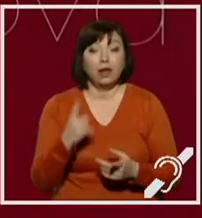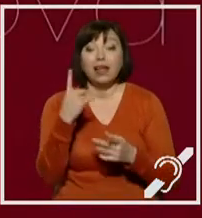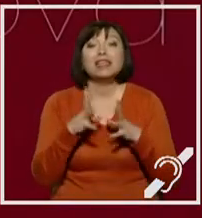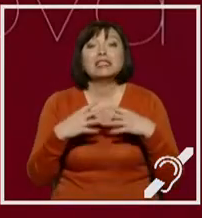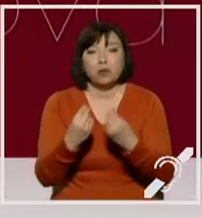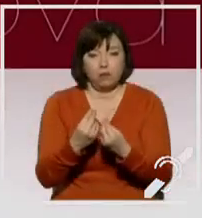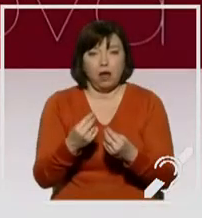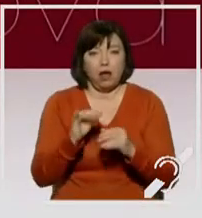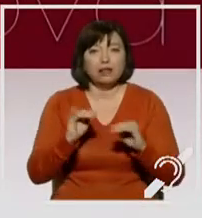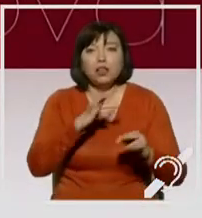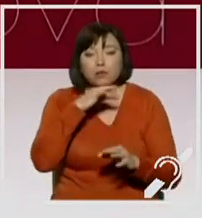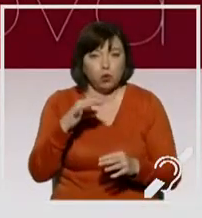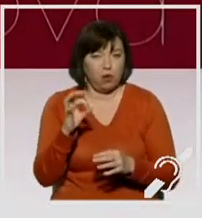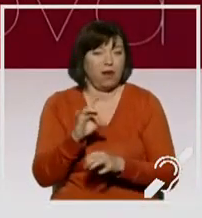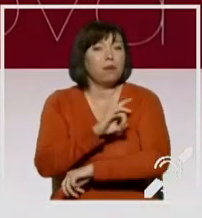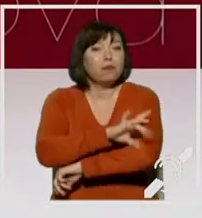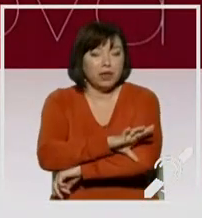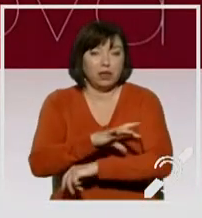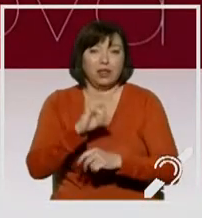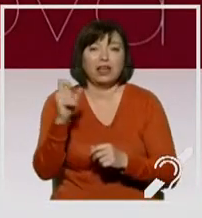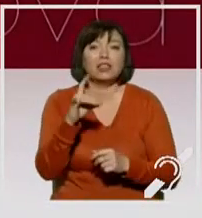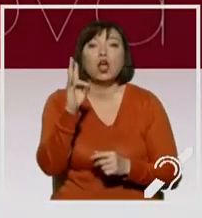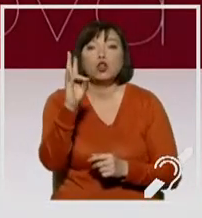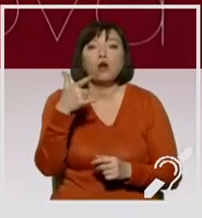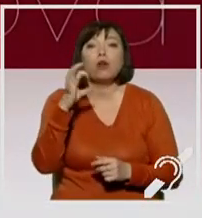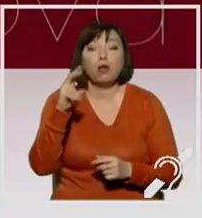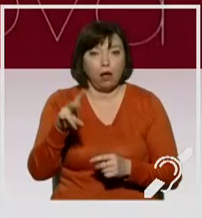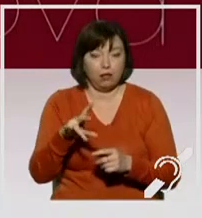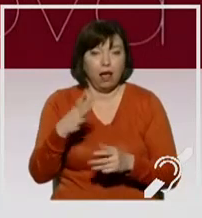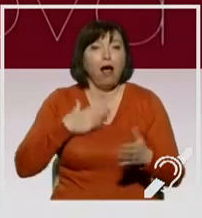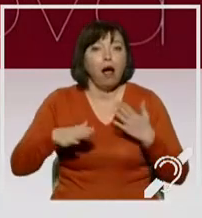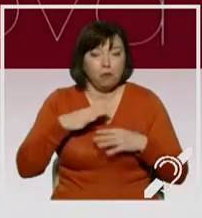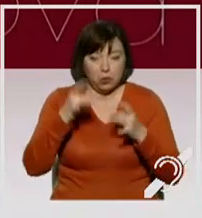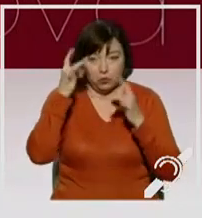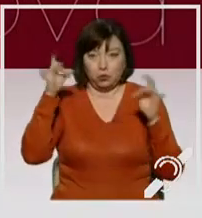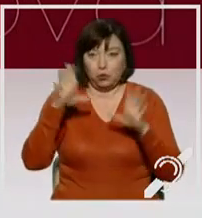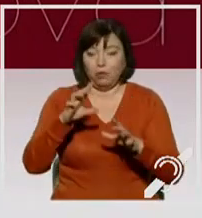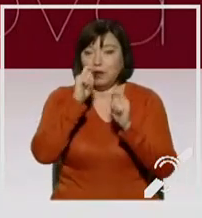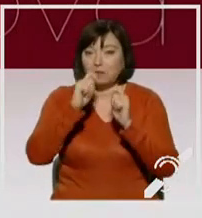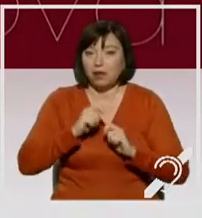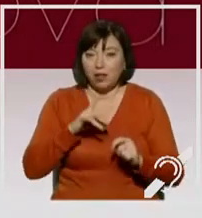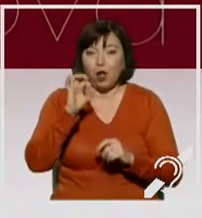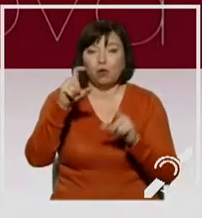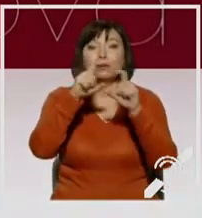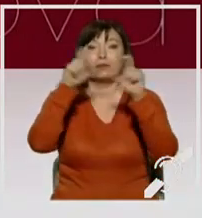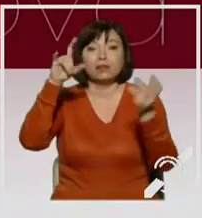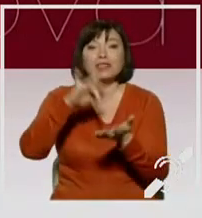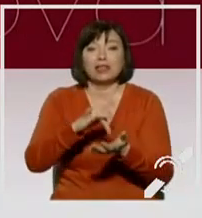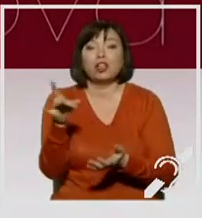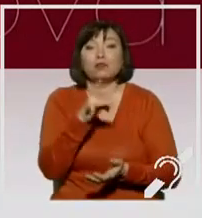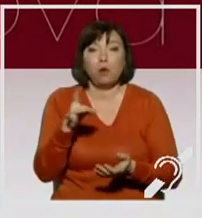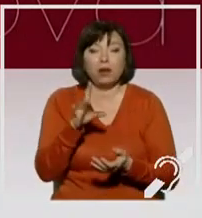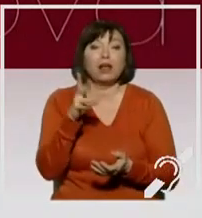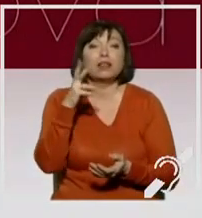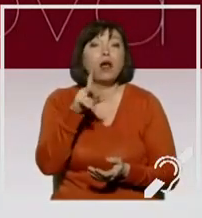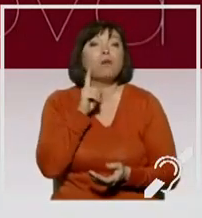O familie numeroasă cu venituri modeste din satul Goianul Nou s-a bucurat de vizita surpriză a reprezentanților Centrului Republican pentru Copii